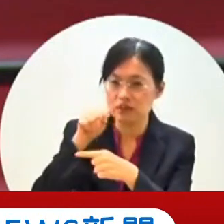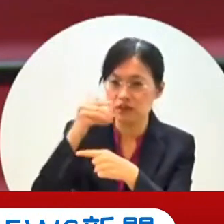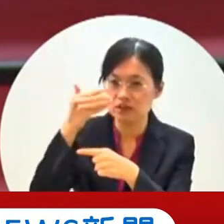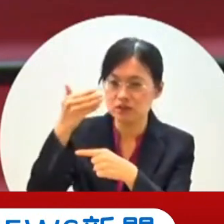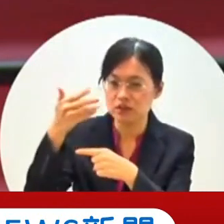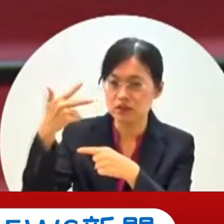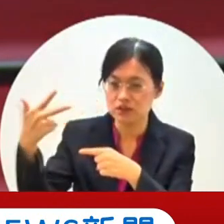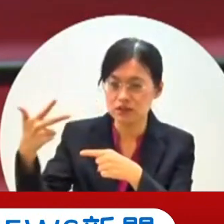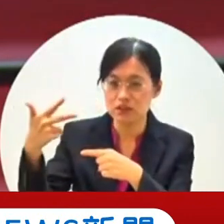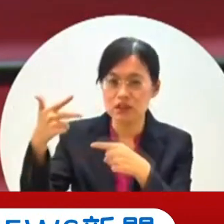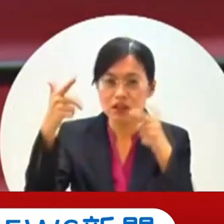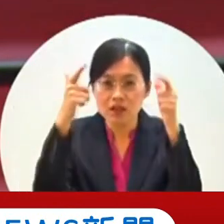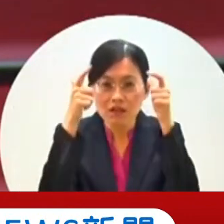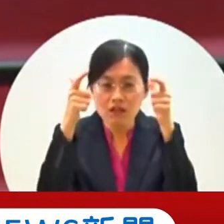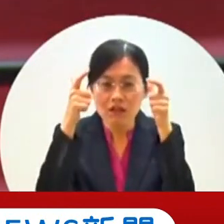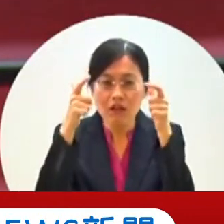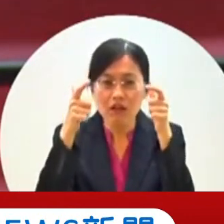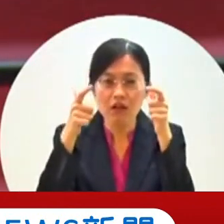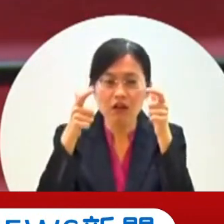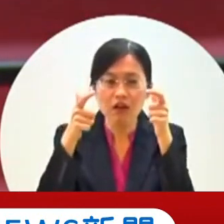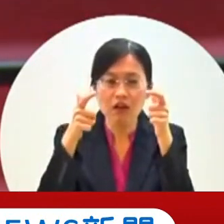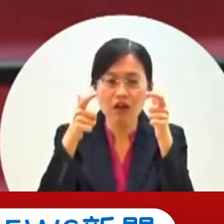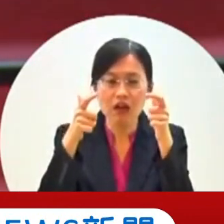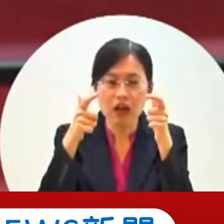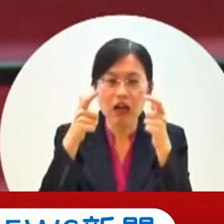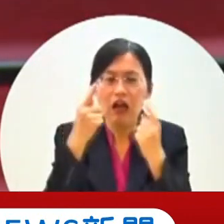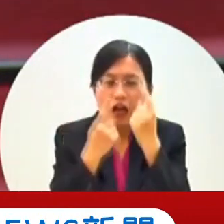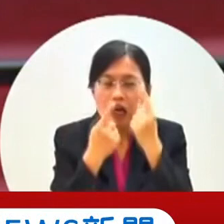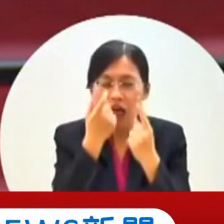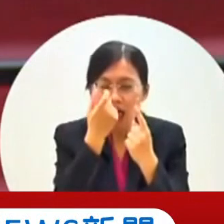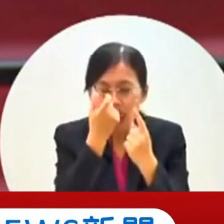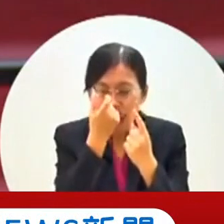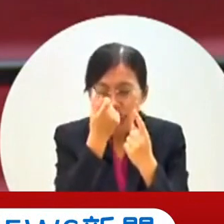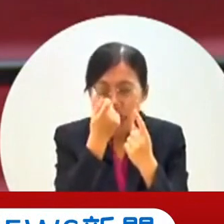高雄比全国更好